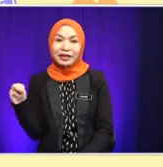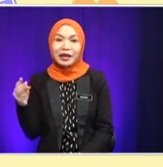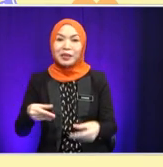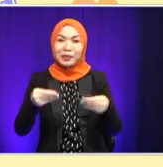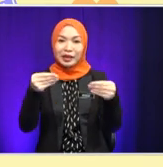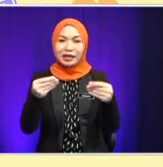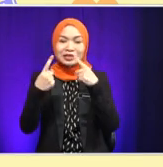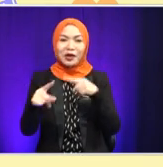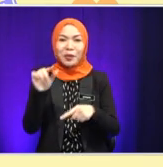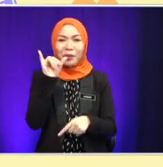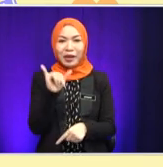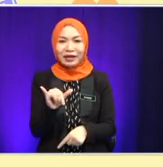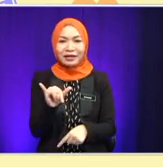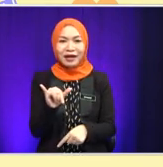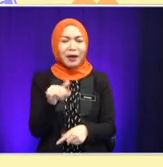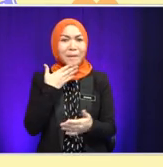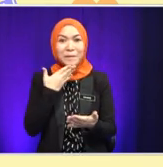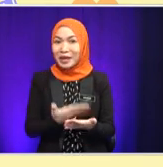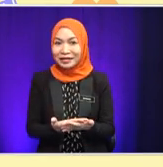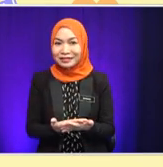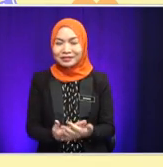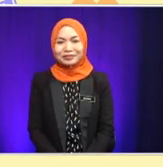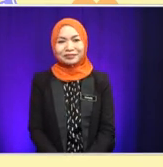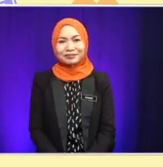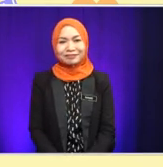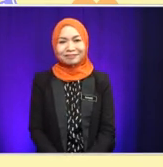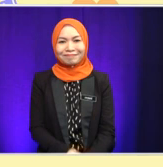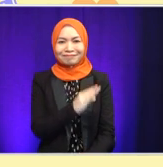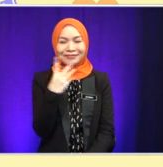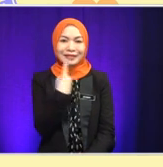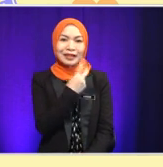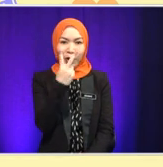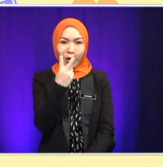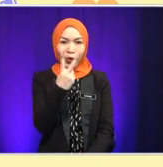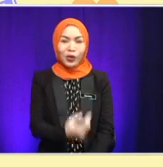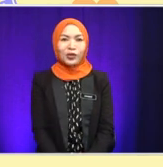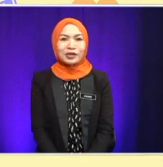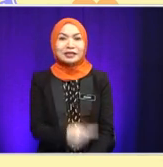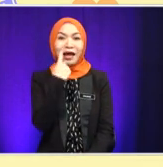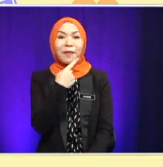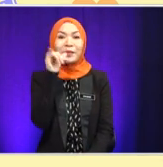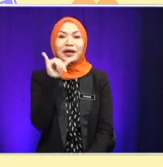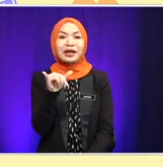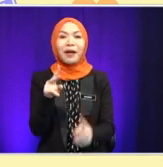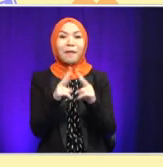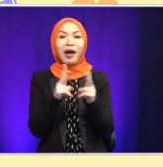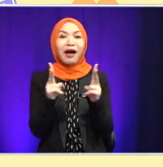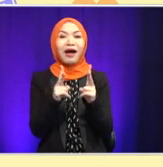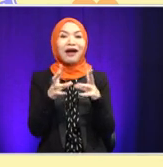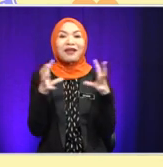jawaban Respon yang cukup mantap dan baik ya Dan kita tengok dekat sini Siapa yang paling banyak sekali adalah